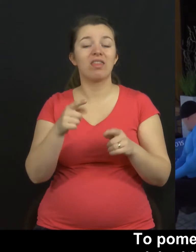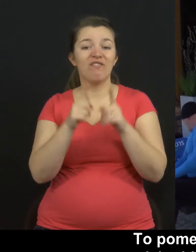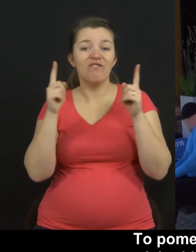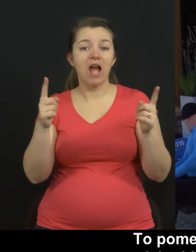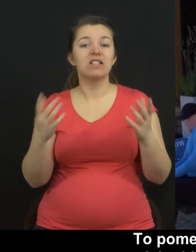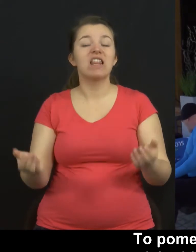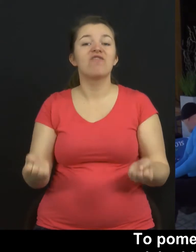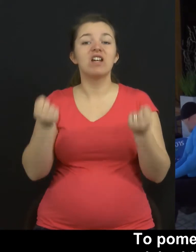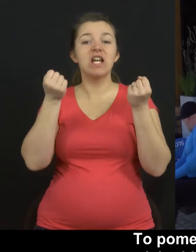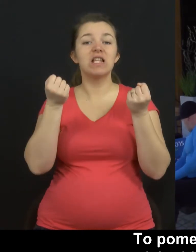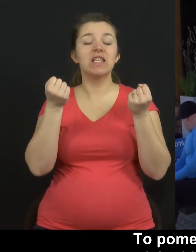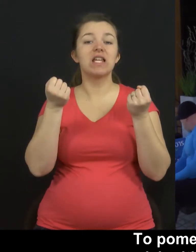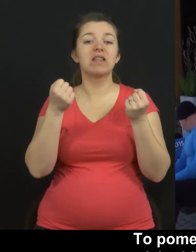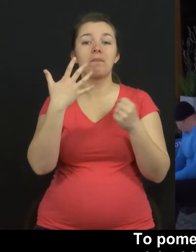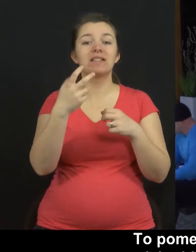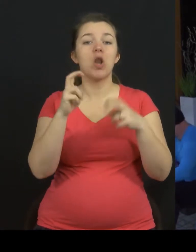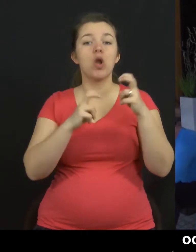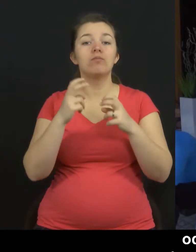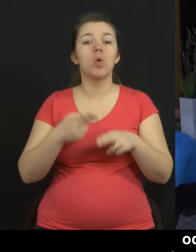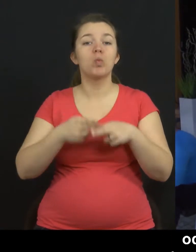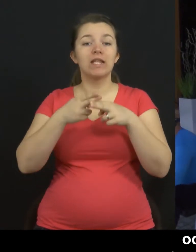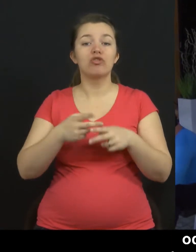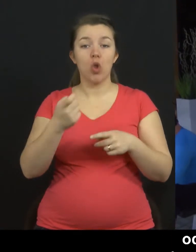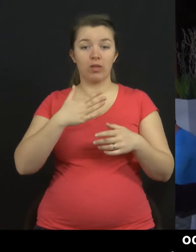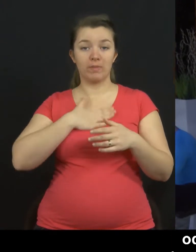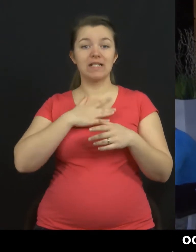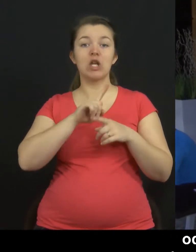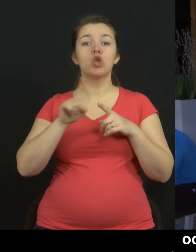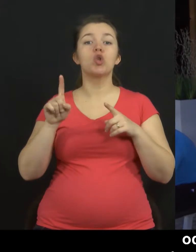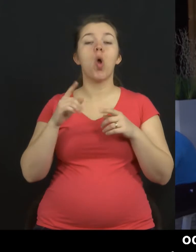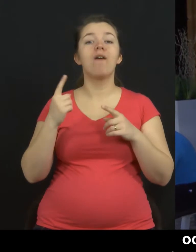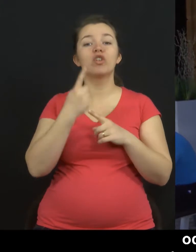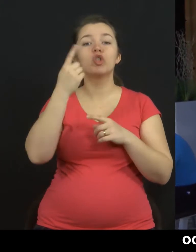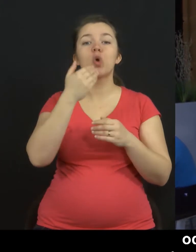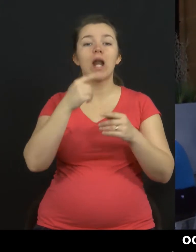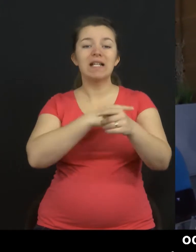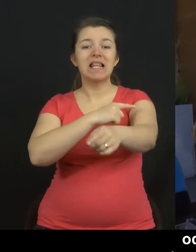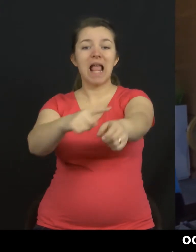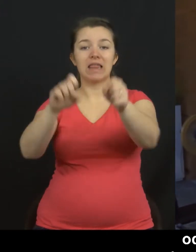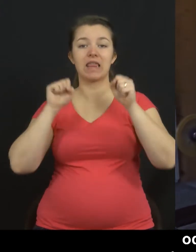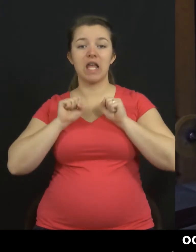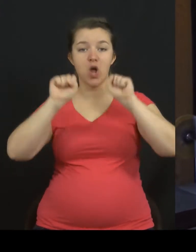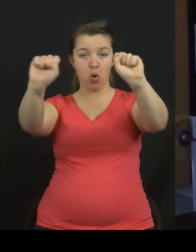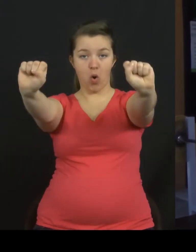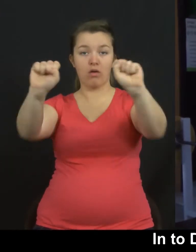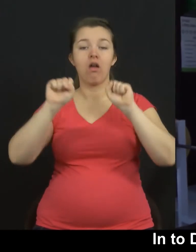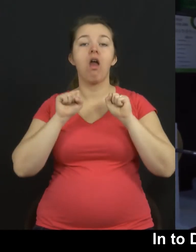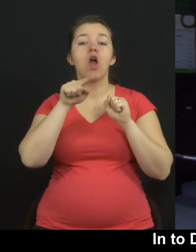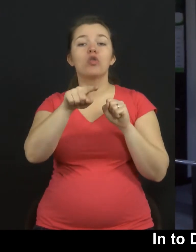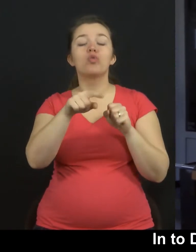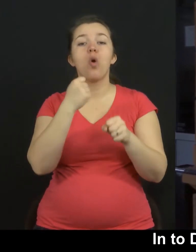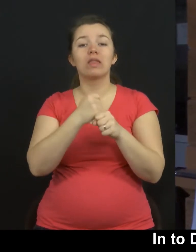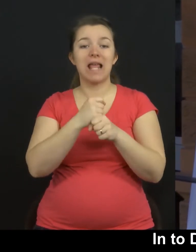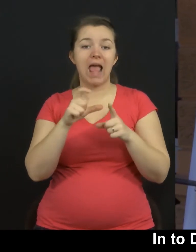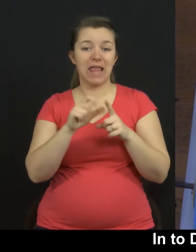eni fazi dvigniti 50 kilogramsko otež od prsi do višine skoraj iztegnenih rok